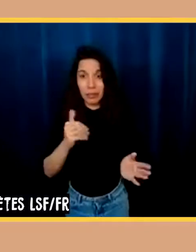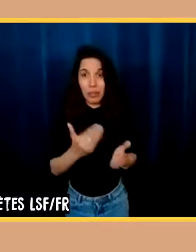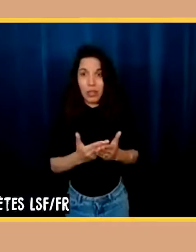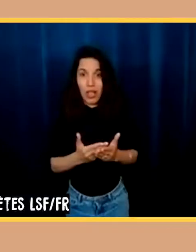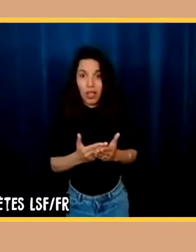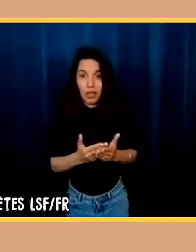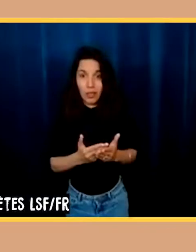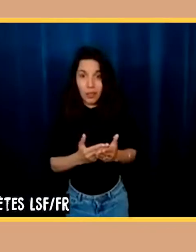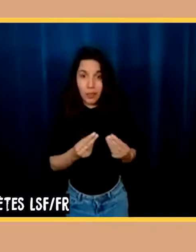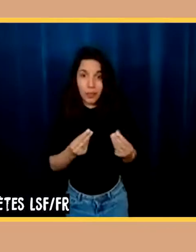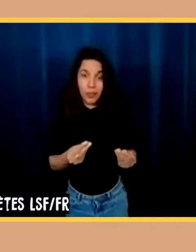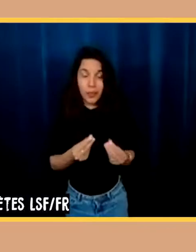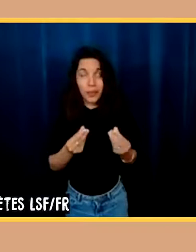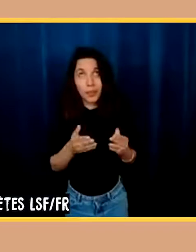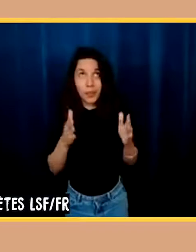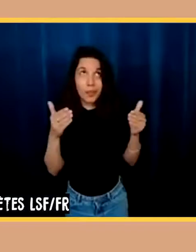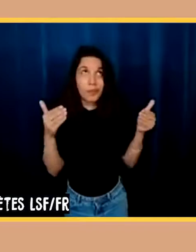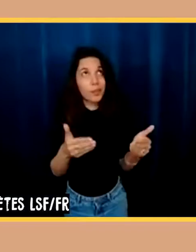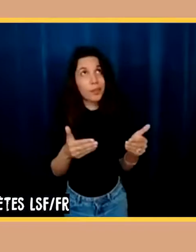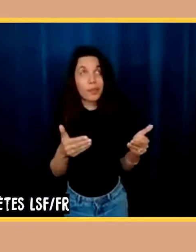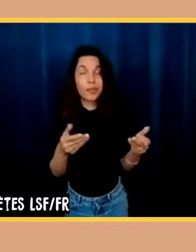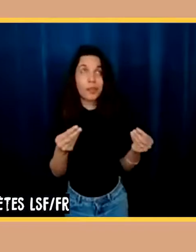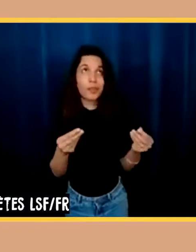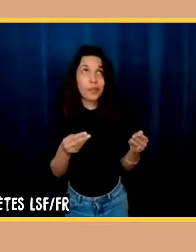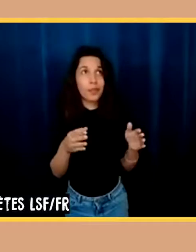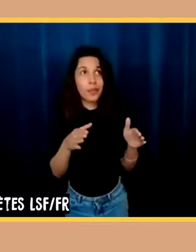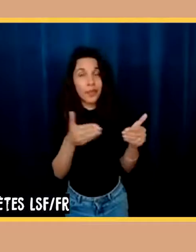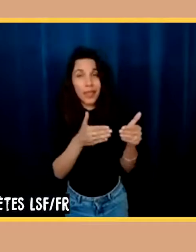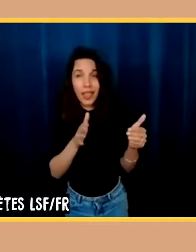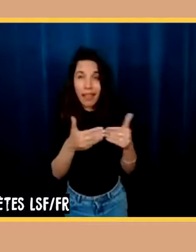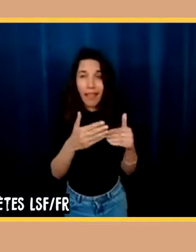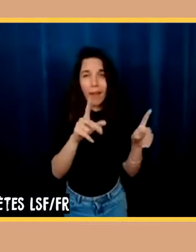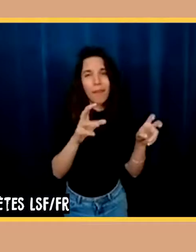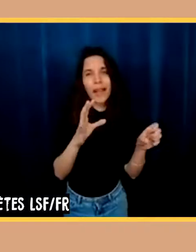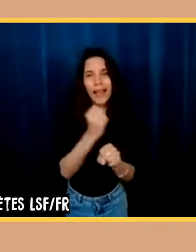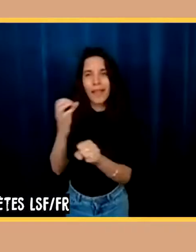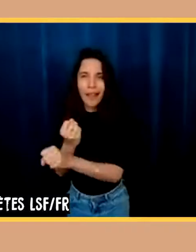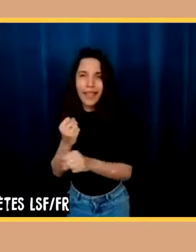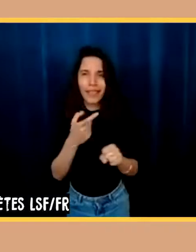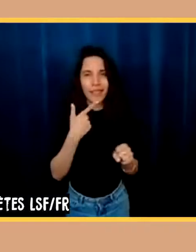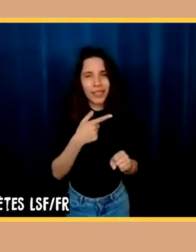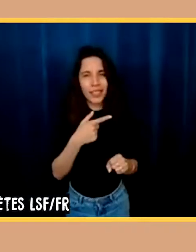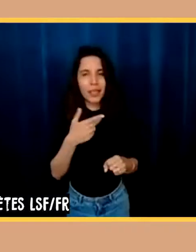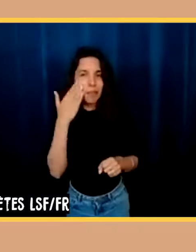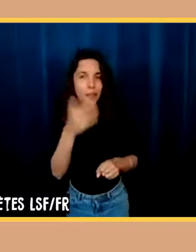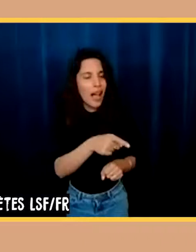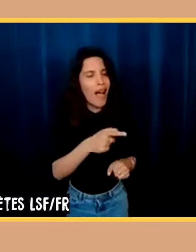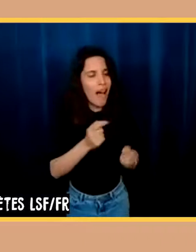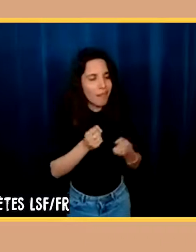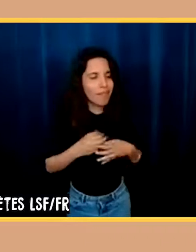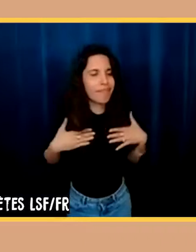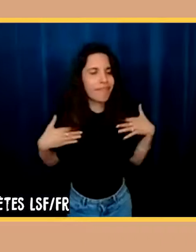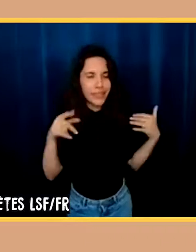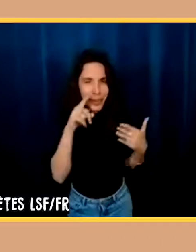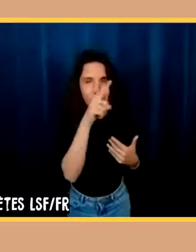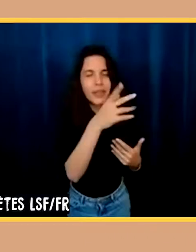avait vraiment... une question de gagnant derrière. Donc, si une femme prend du plaisir et